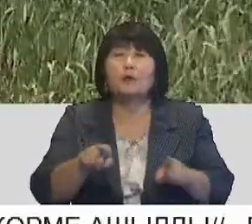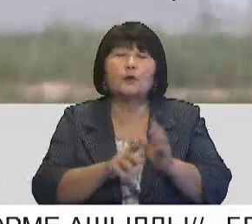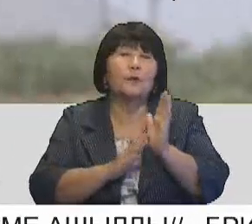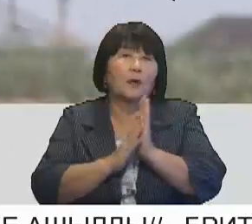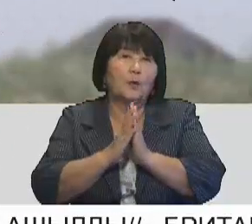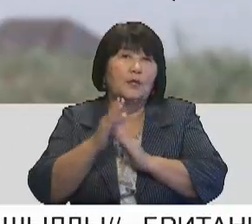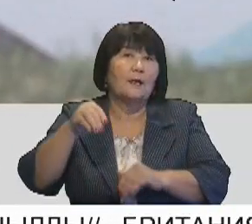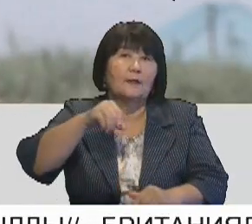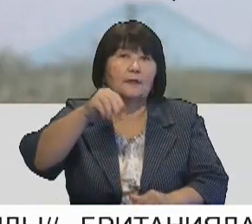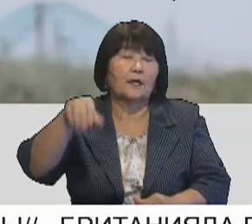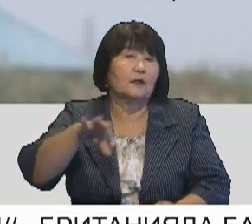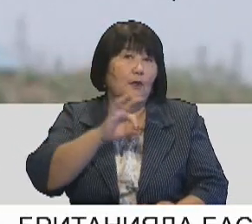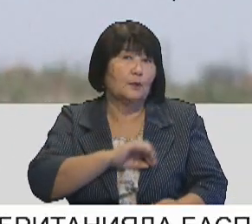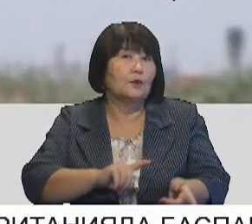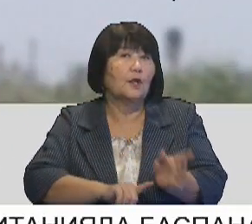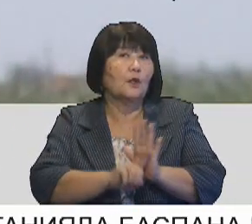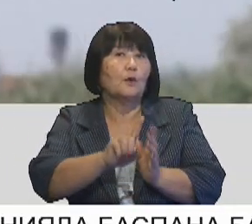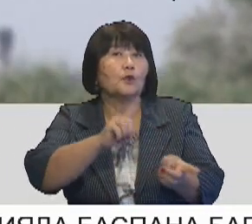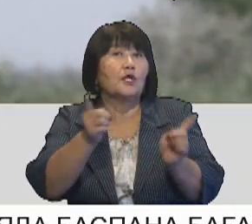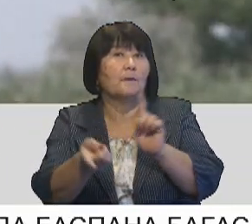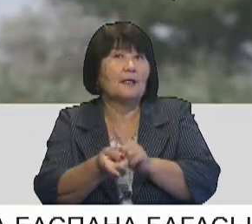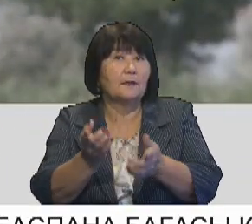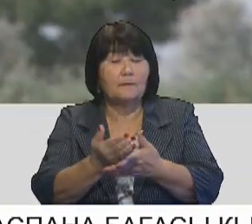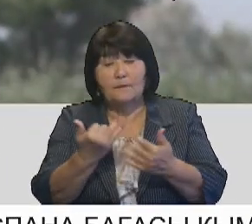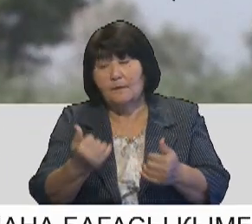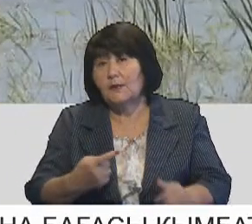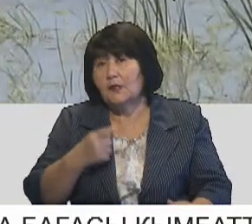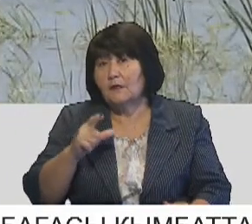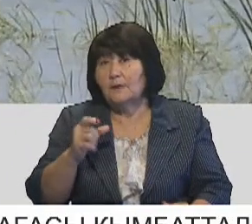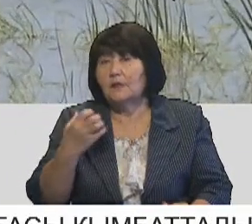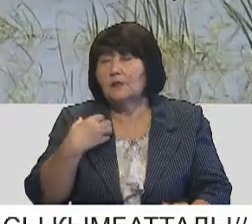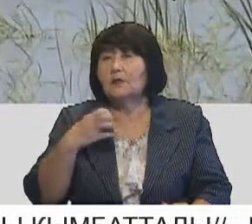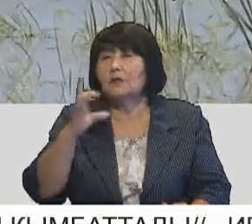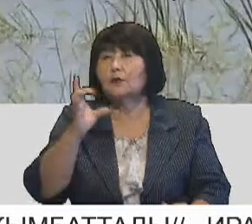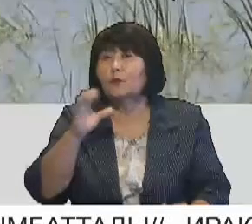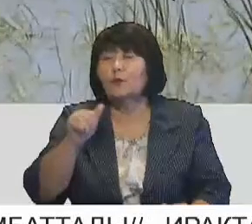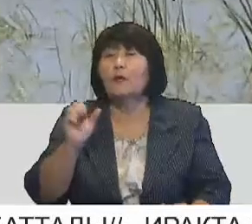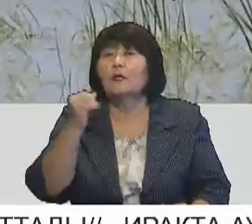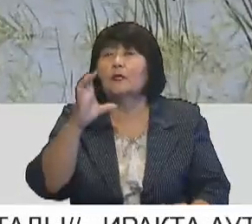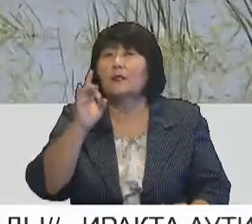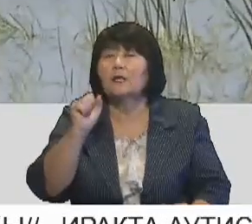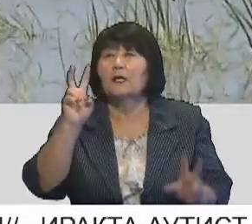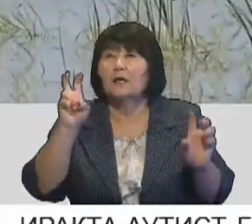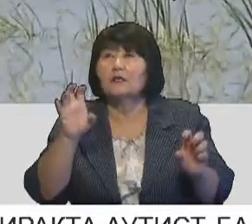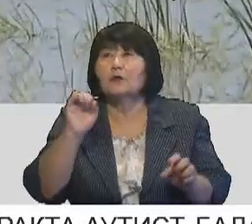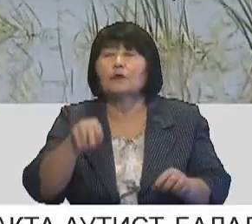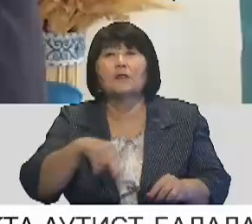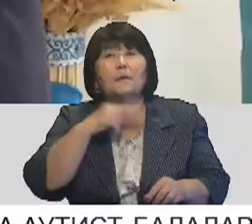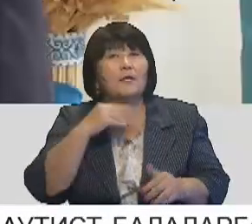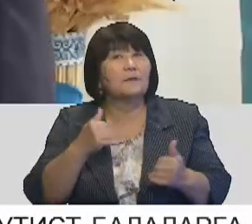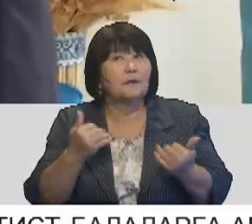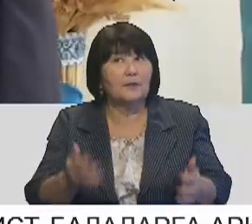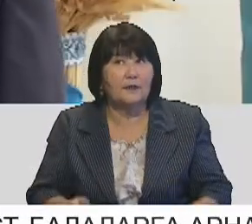өндірілген тыңайтқыштарды тұтынуға көше бастапты. Сондай-ақ биыл мамандар сыр сұлуы және айсара аталатын сорттарға басымдық